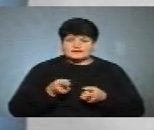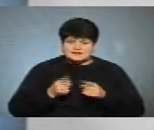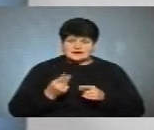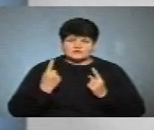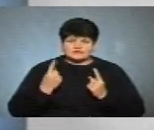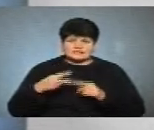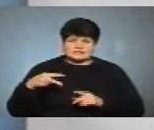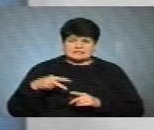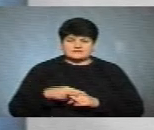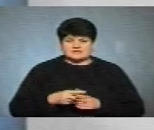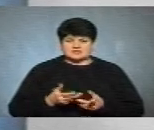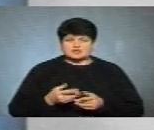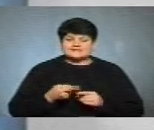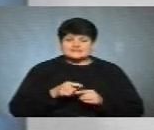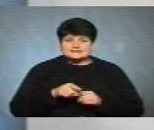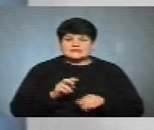навантаження. І ці лікарі